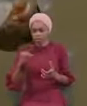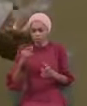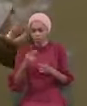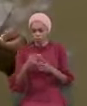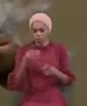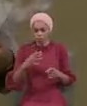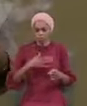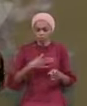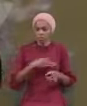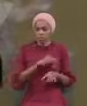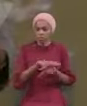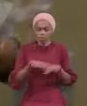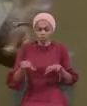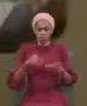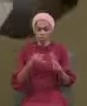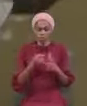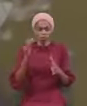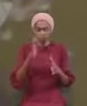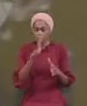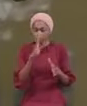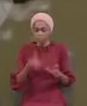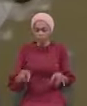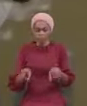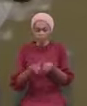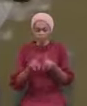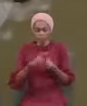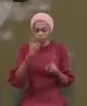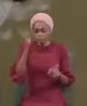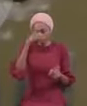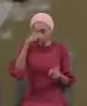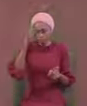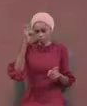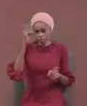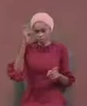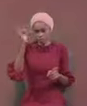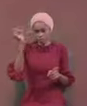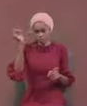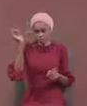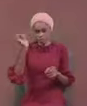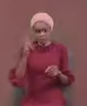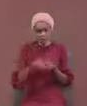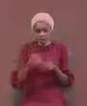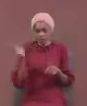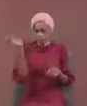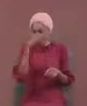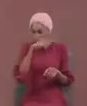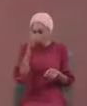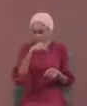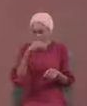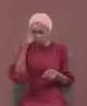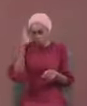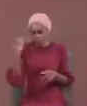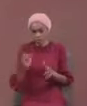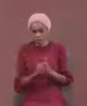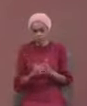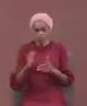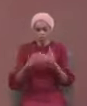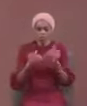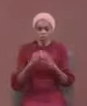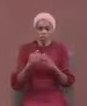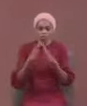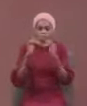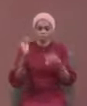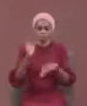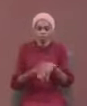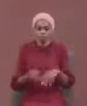semblable à un homme insensé qui a bâti sa maison sur le sable la pluie est tombée et les torrents sont